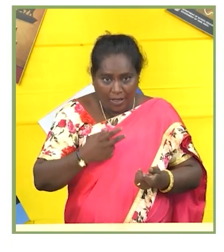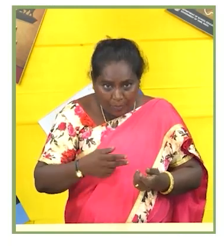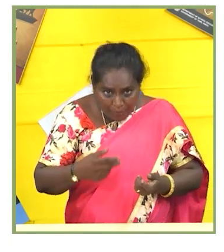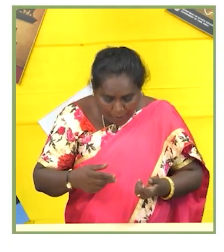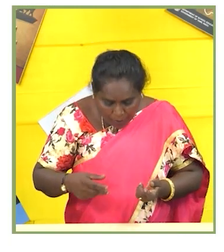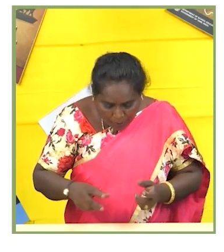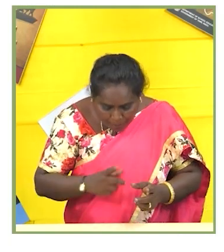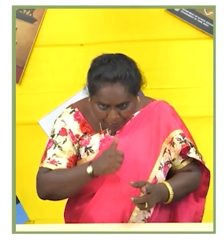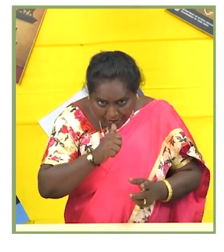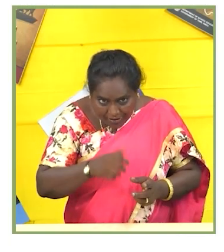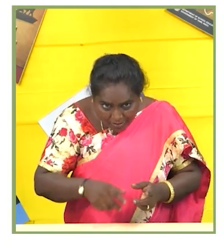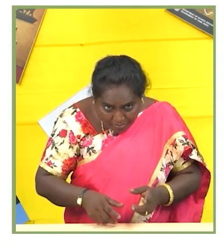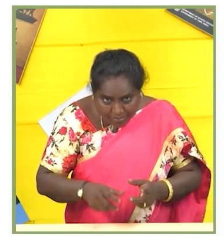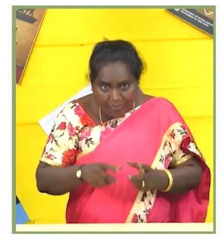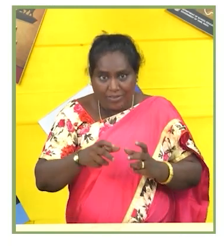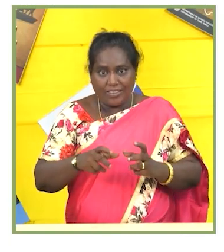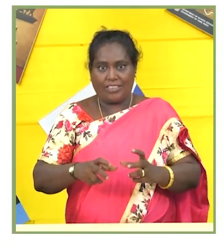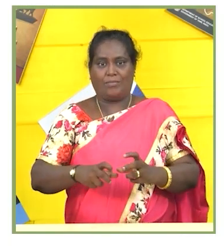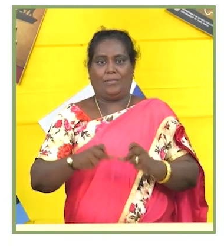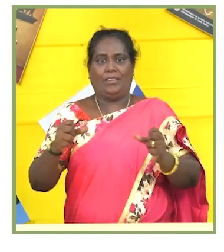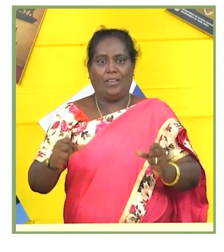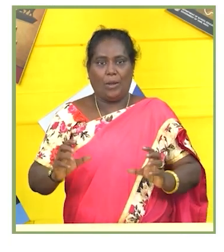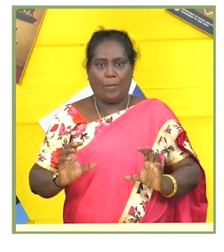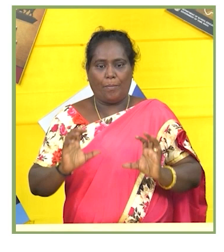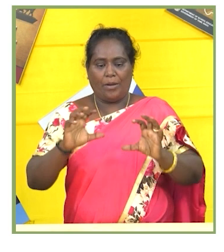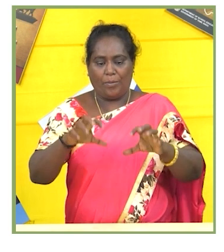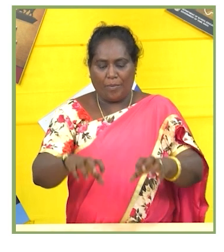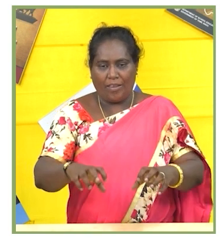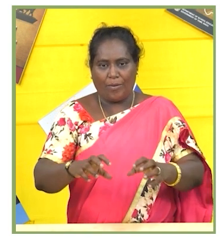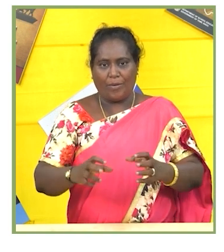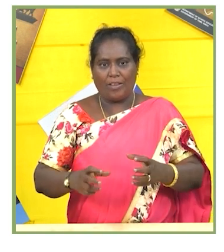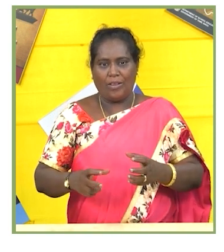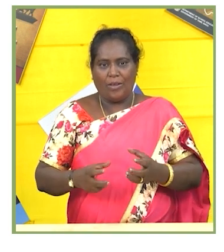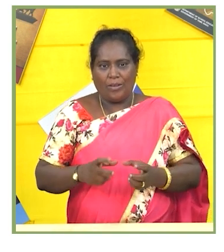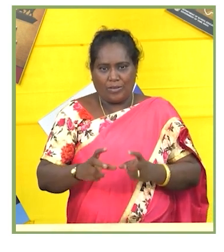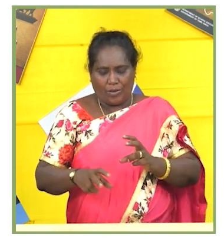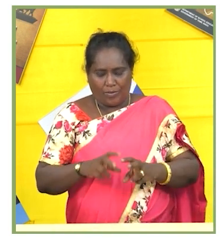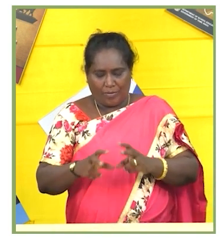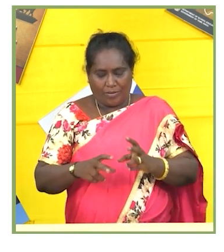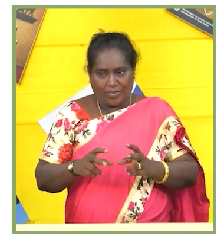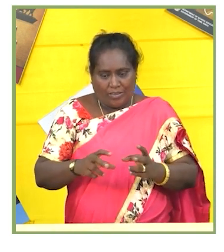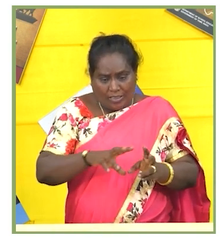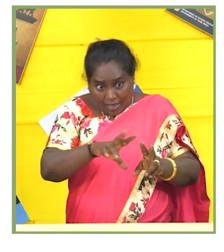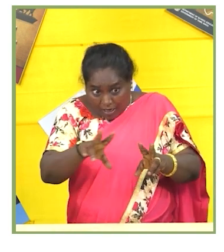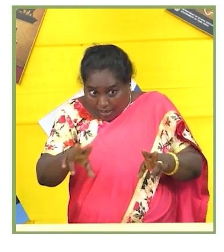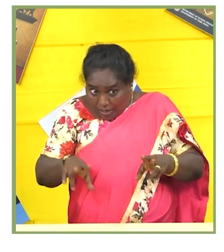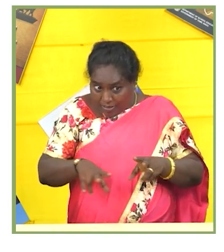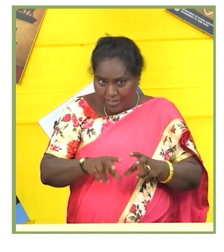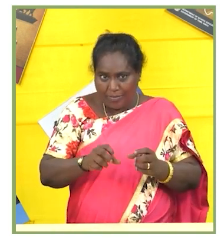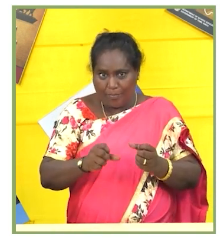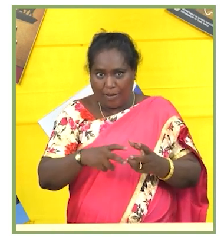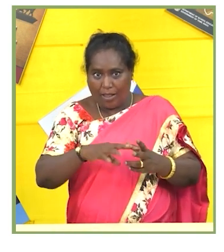அந்த ஏறுதழுவுதல் களத்தில் அந்த மண்ணையெல்லாம் புழுதியாக்கிய அந்த காளைகள் நீர் எடுப்பவை, நிலம்